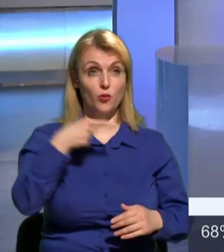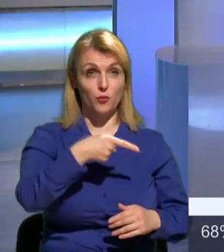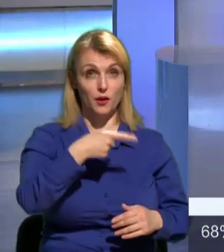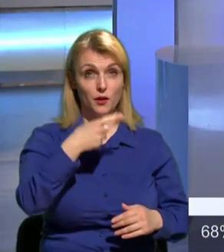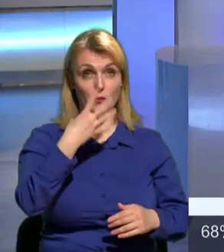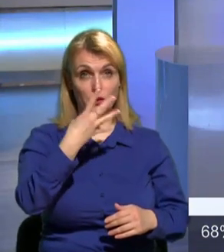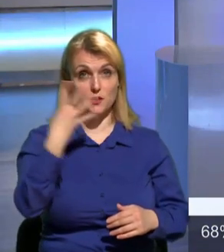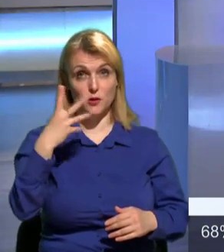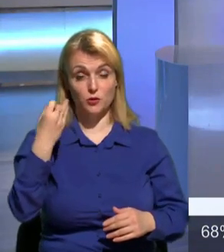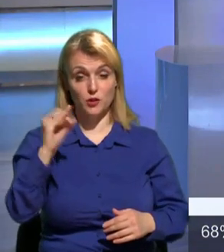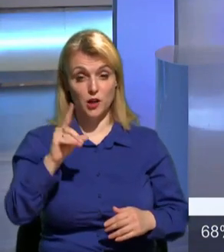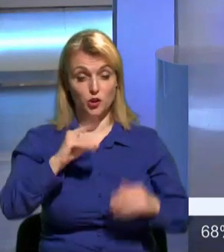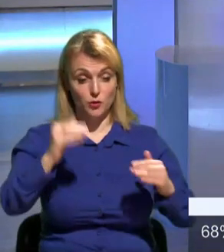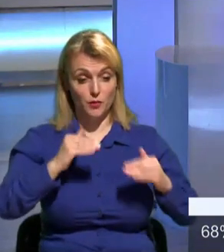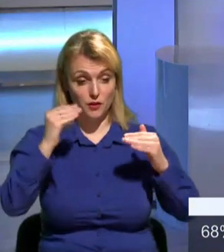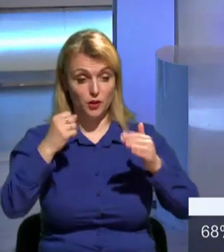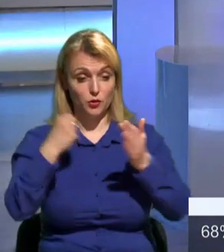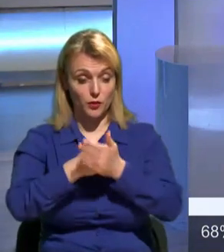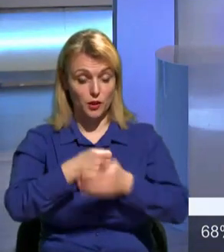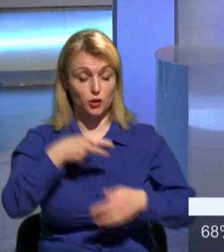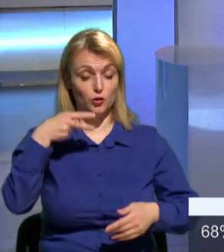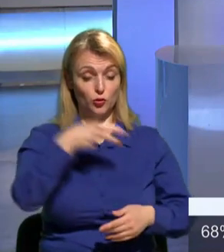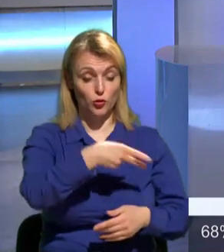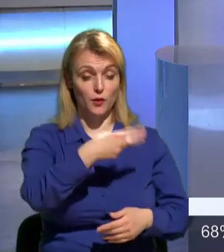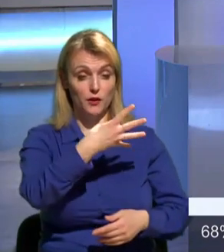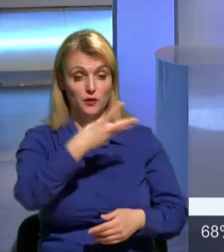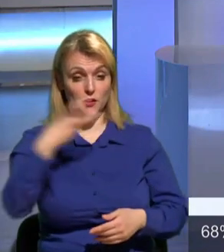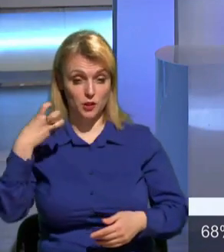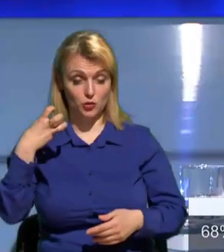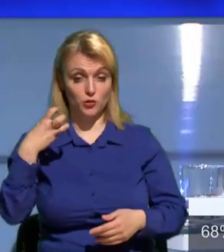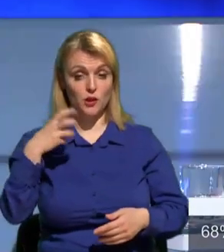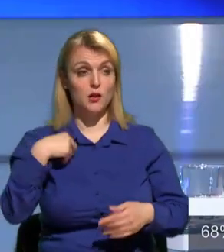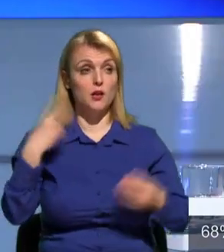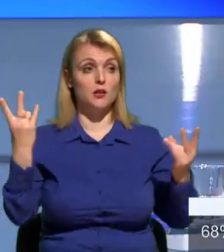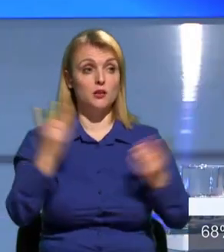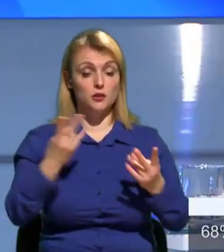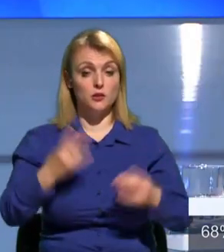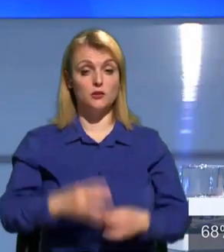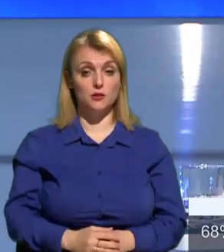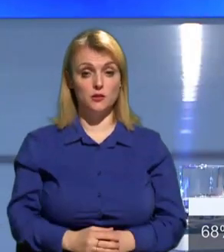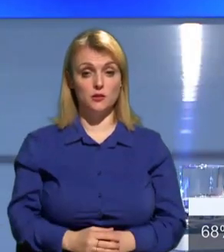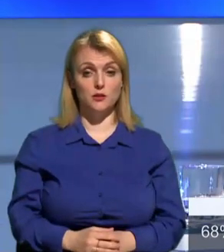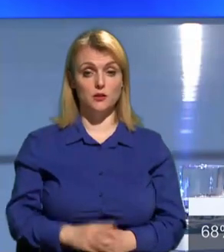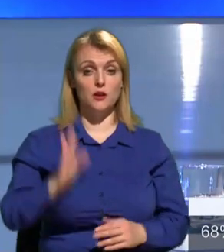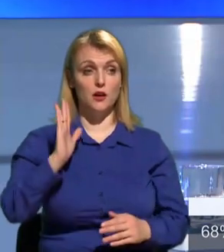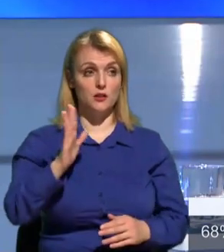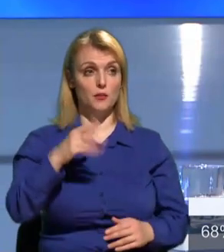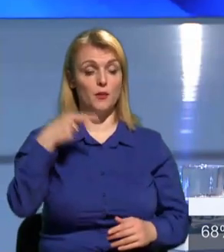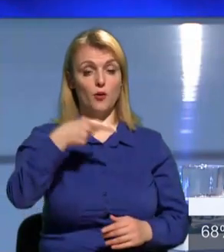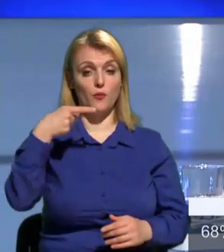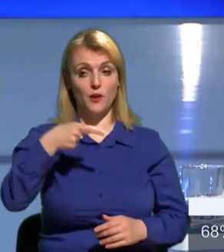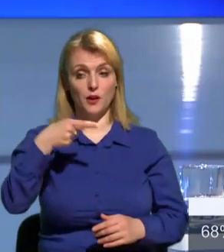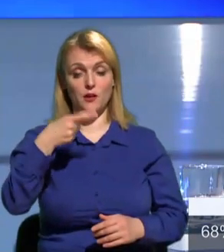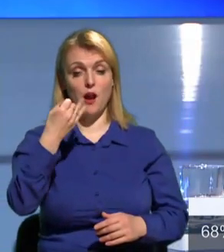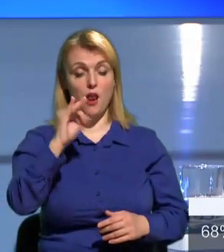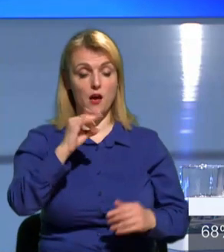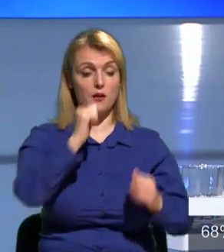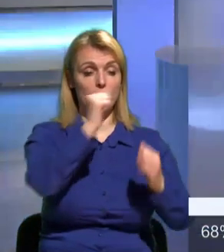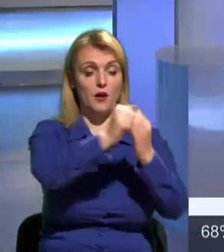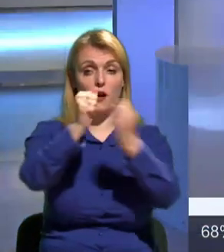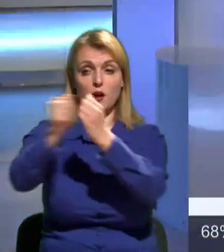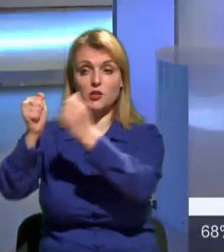a ridica pensia până la 2300, înseamnă că ne trebuie în mediu câte cel puțin 1000 de lei la fiecare pensionar